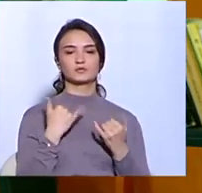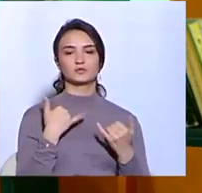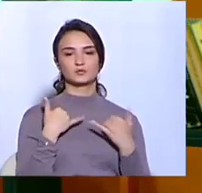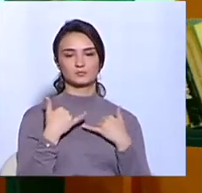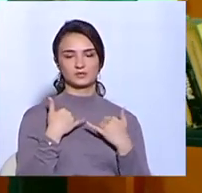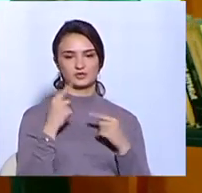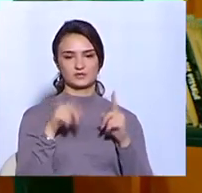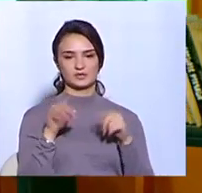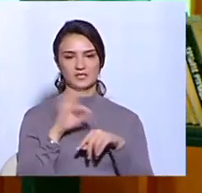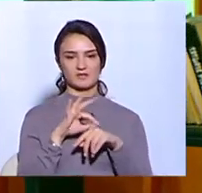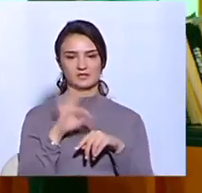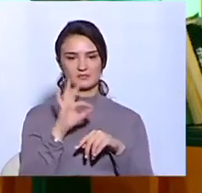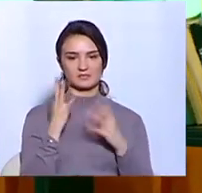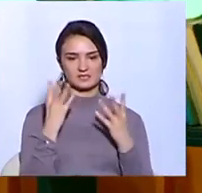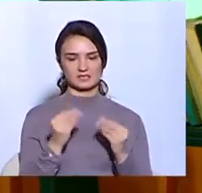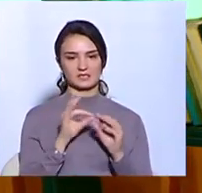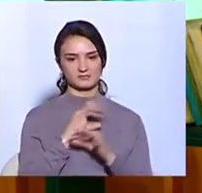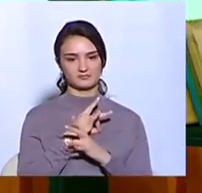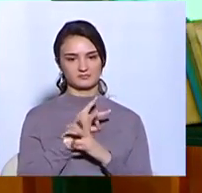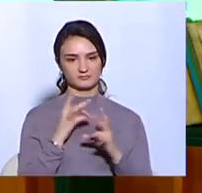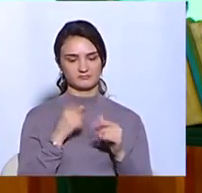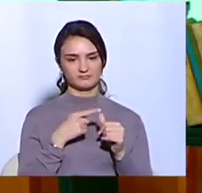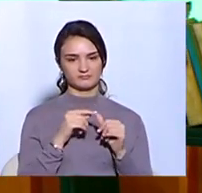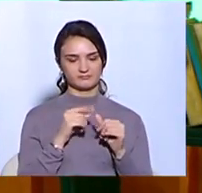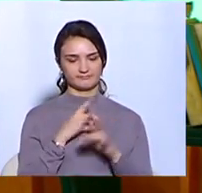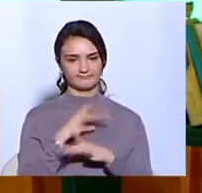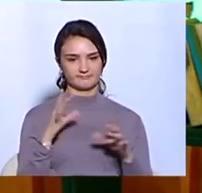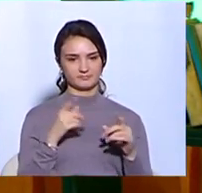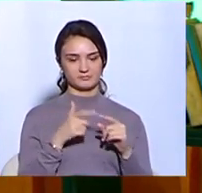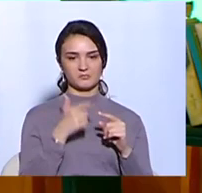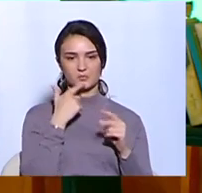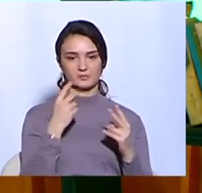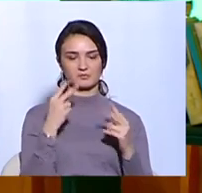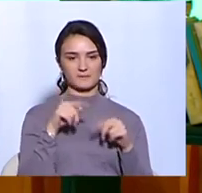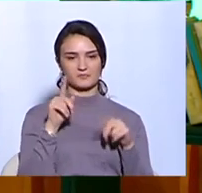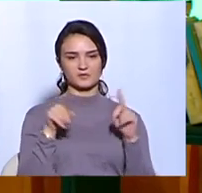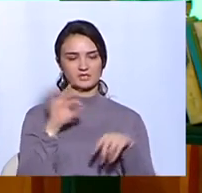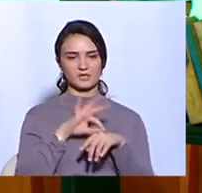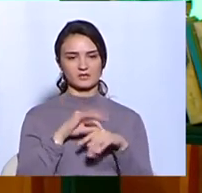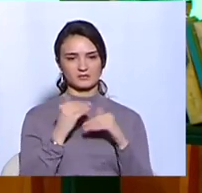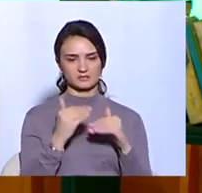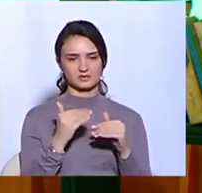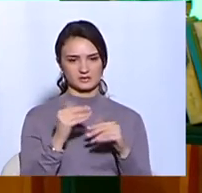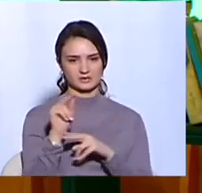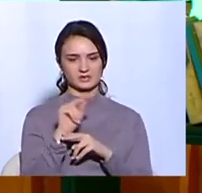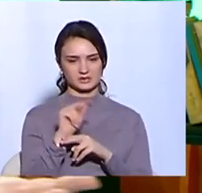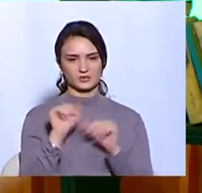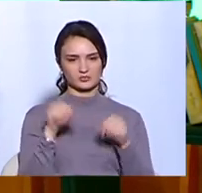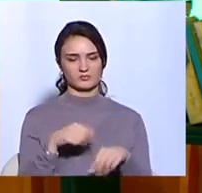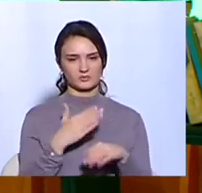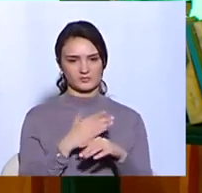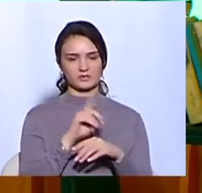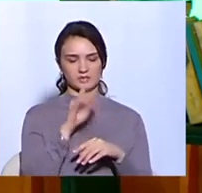ჩვენ იშვიათი დაავადებების დღე აღნიშნეთ. მაყურებელს ისიც უთხარით, რომ ამ იშვიათი დაავადებების დიაგნოსტიკის საშუალებაც კი გვაქვს